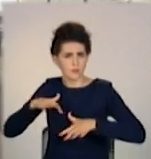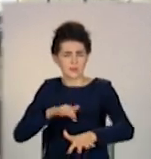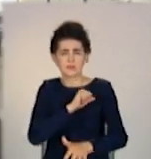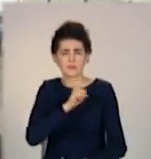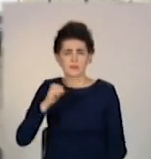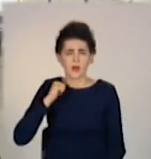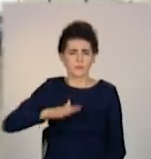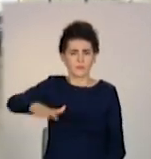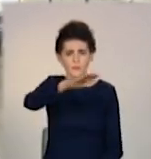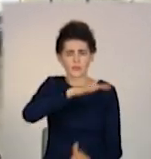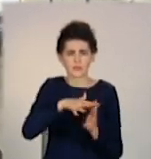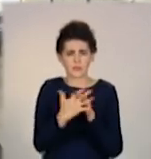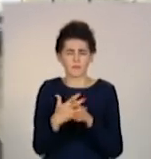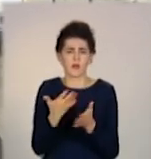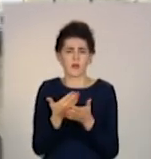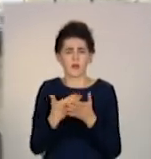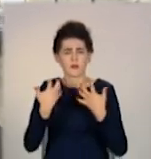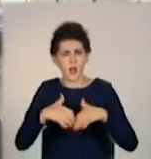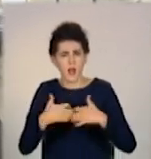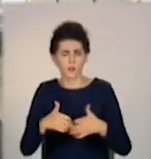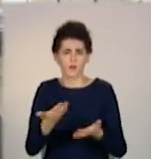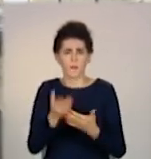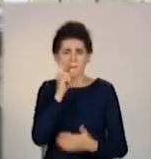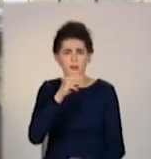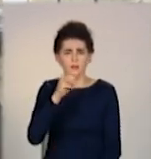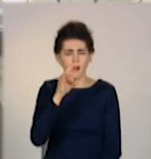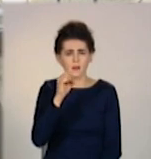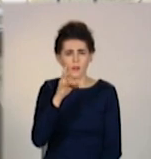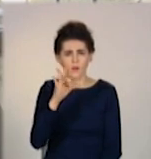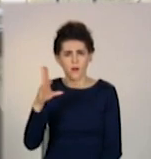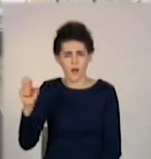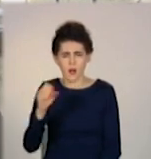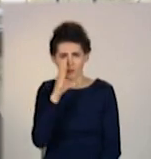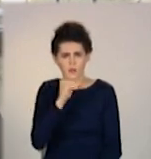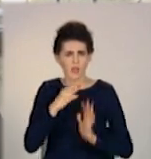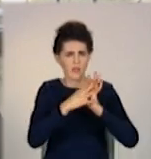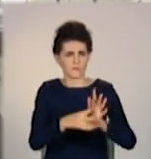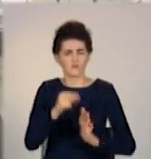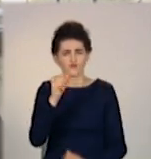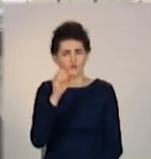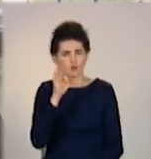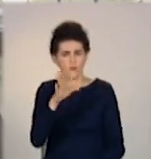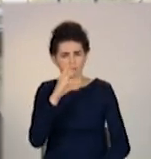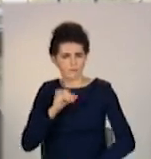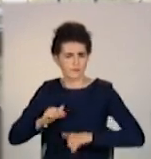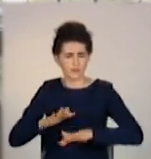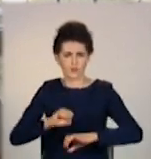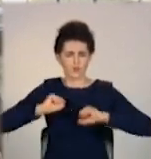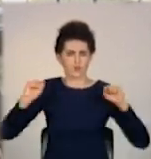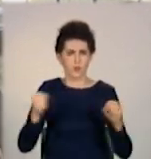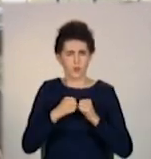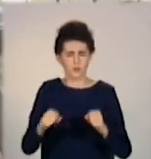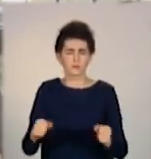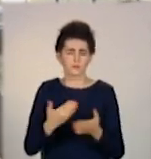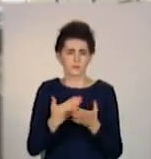самого южного поселка Краматорска, Малотарановки, где-то за 9 часов, ну и в старой части города,